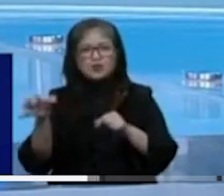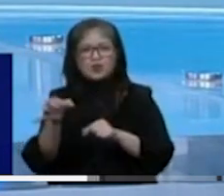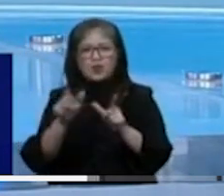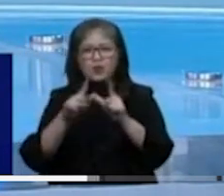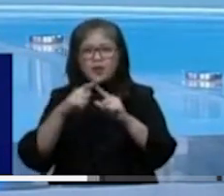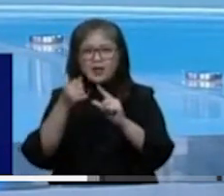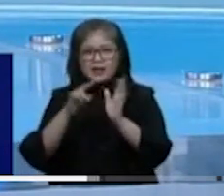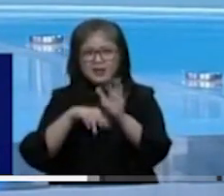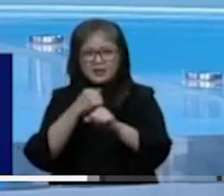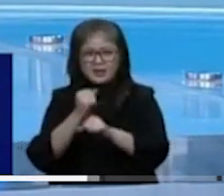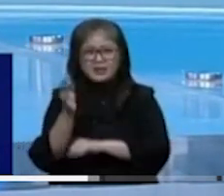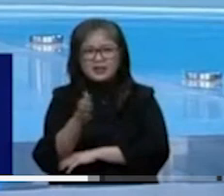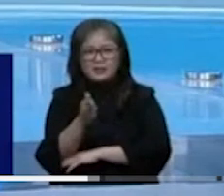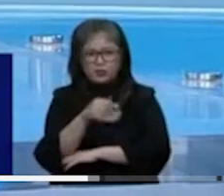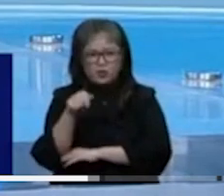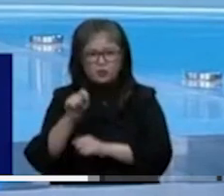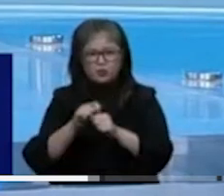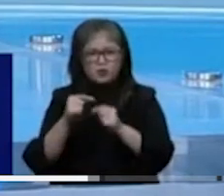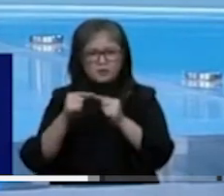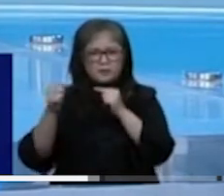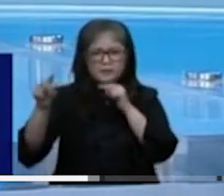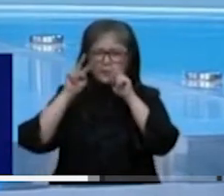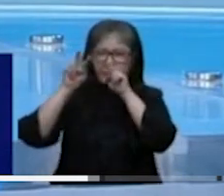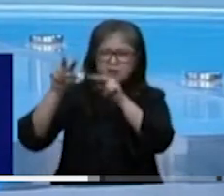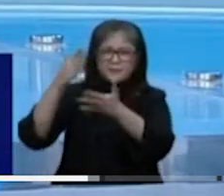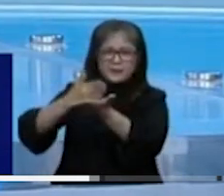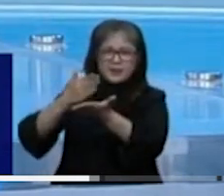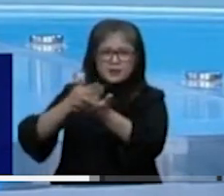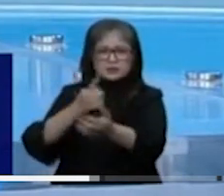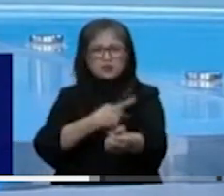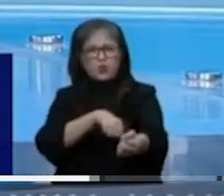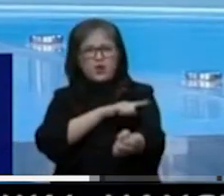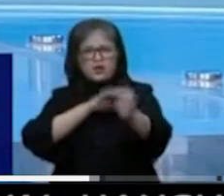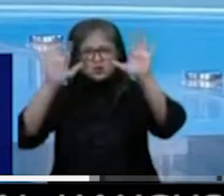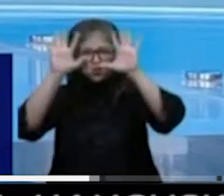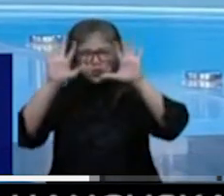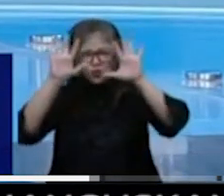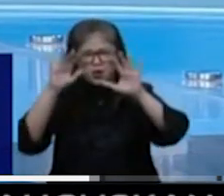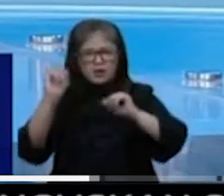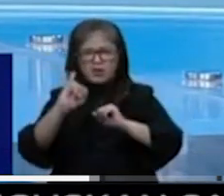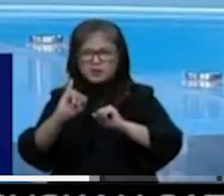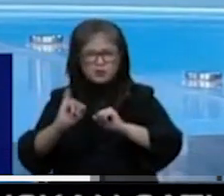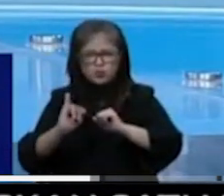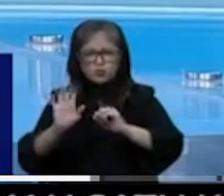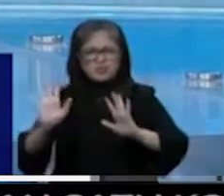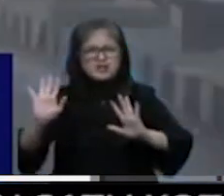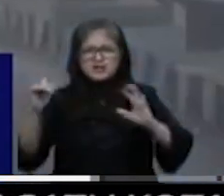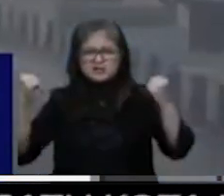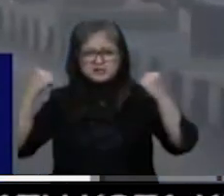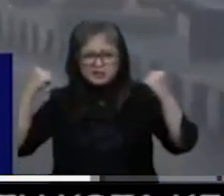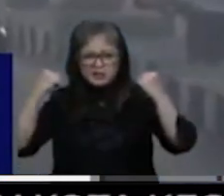asap membuat jarak pandang terbatas dan kualitas udara berada pada ambang batas yang tidak sehat.